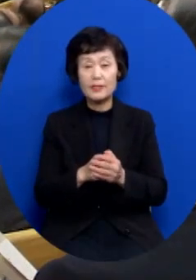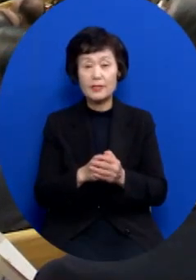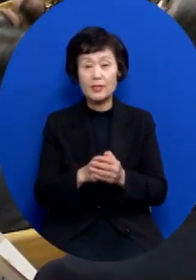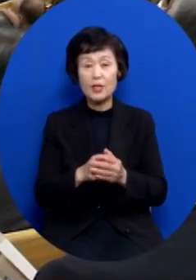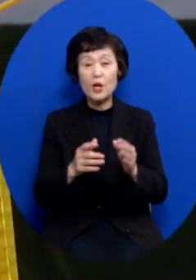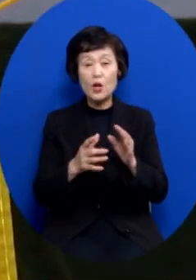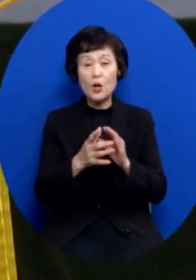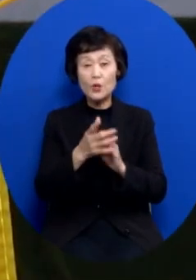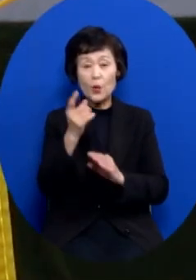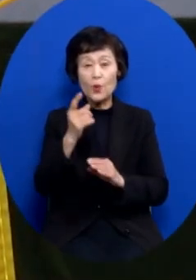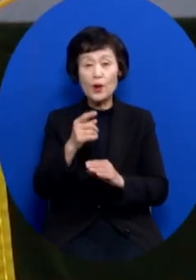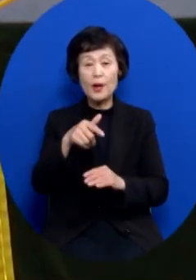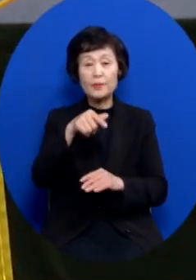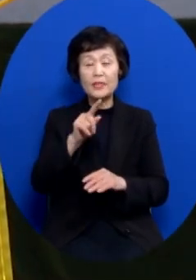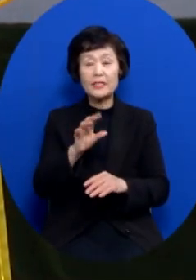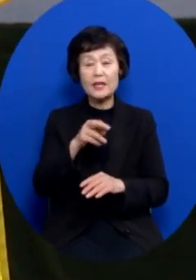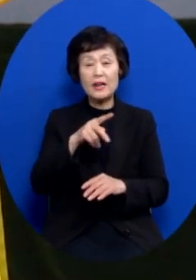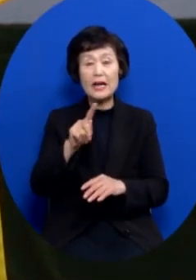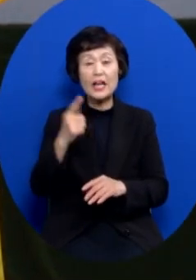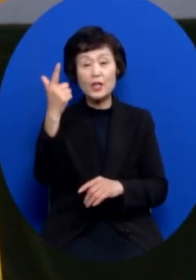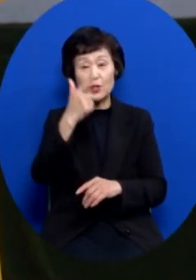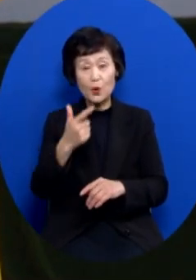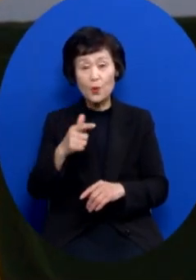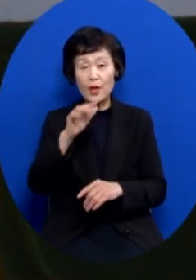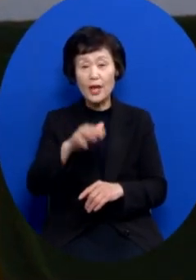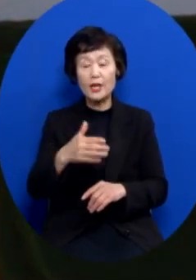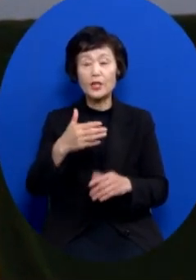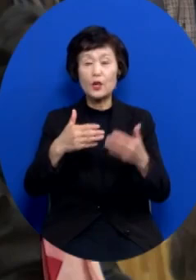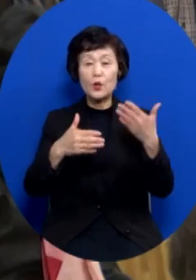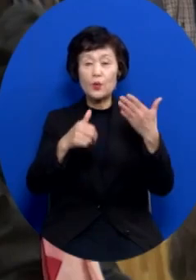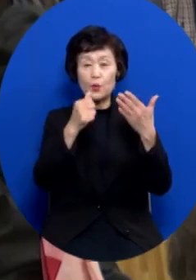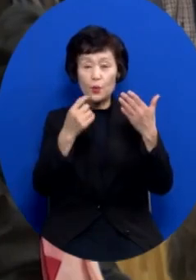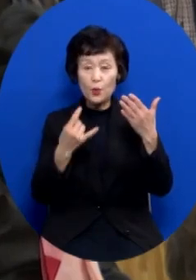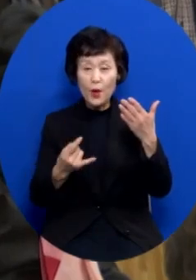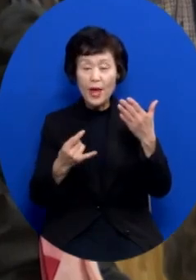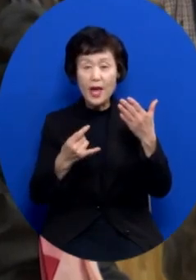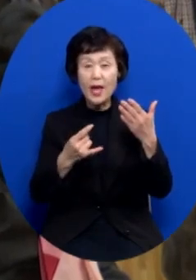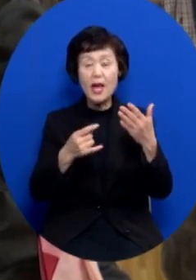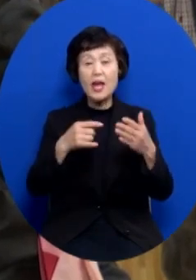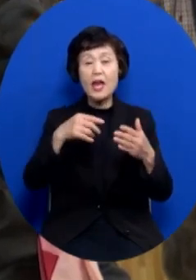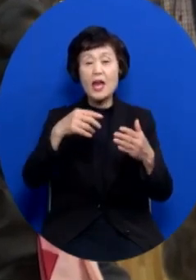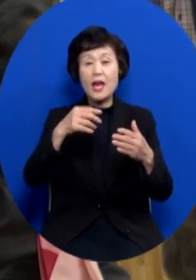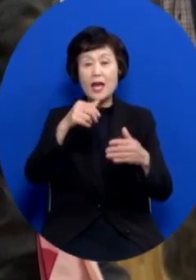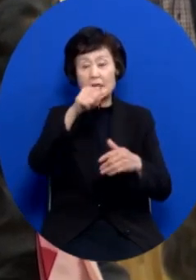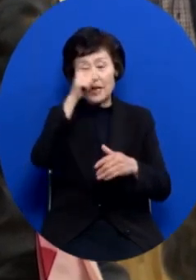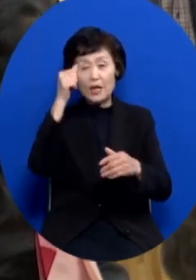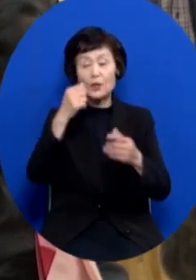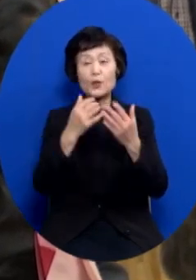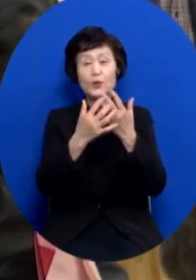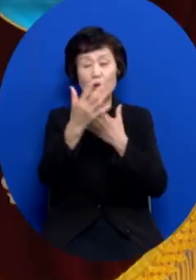예장통합 경안노회는 지난 25일 제9회 경안장로대회를 안동도원교회에서 개회했습니다.